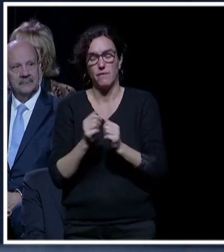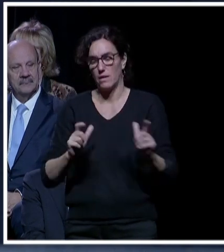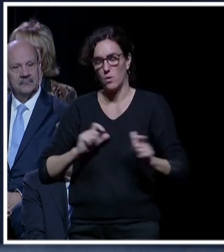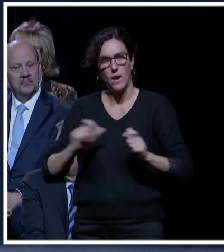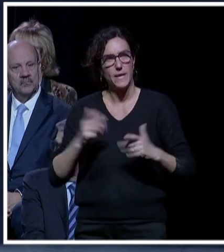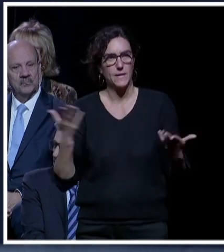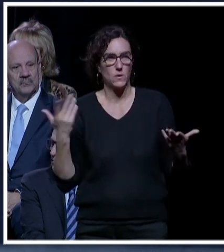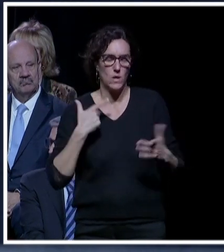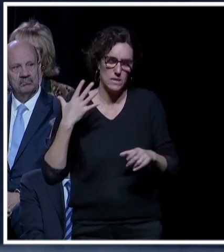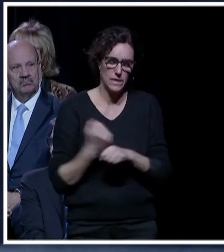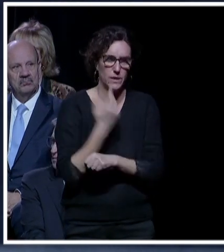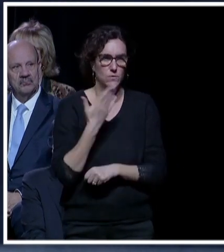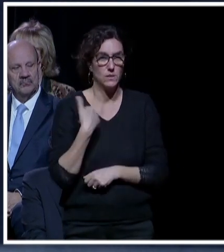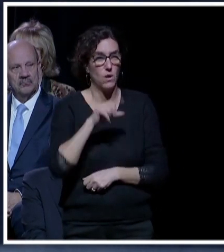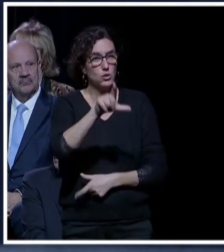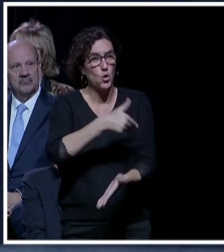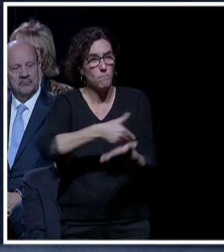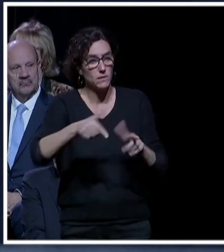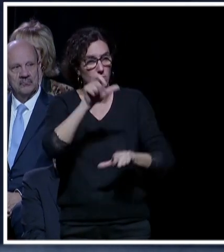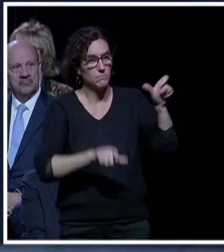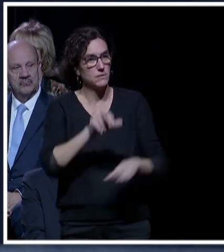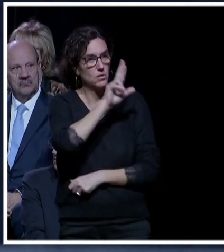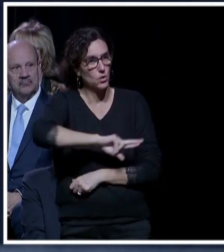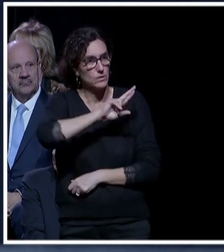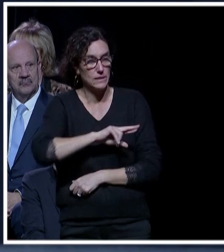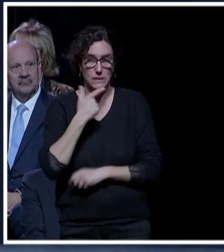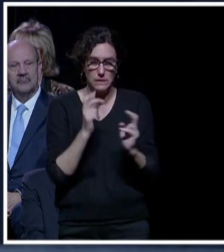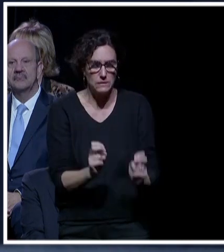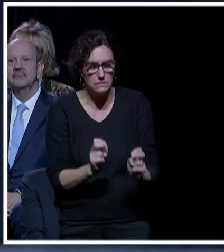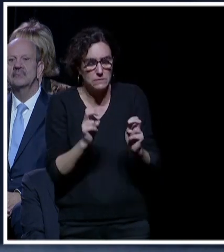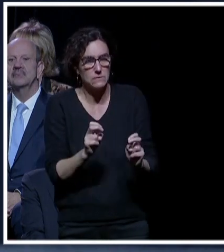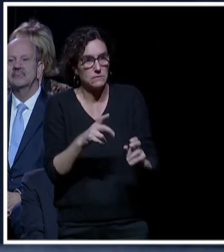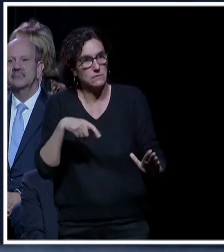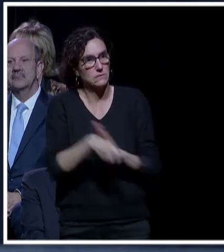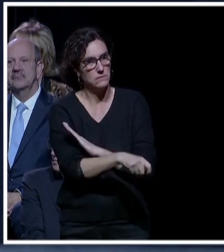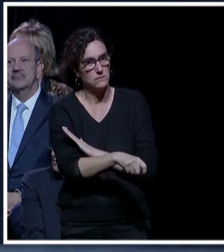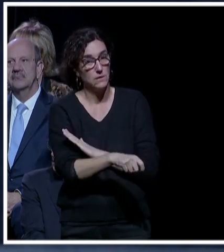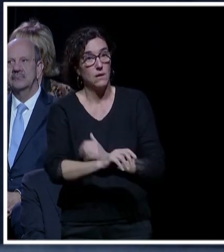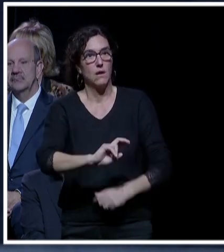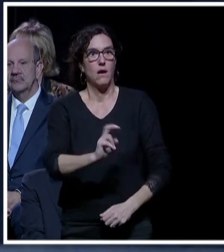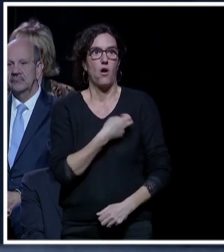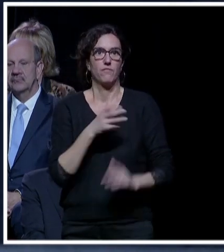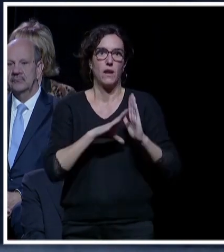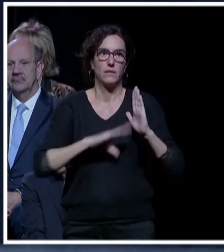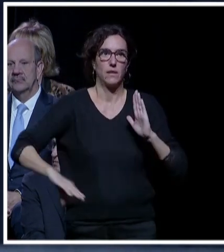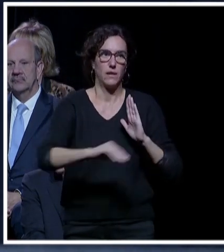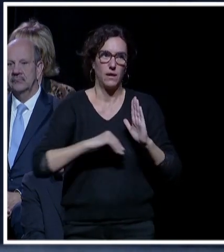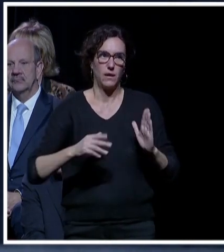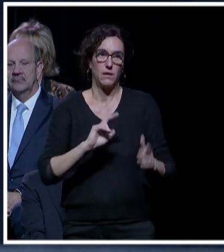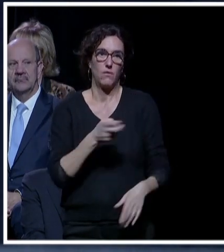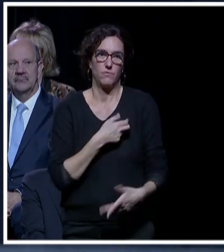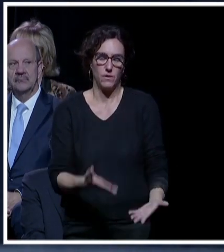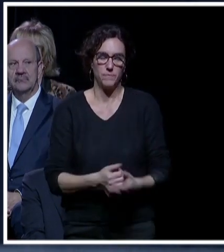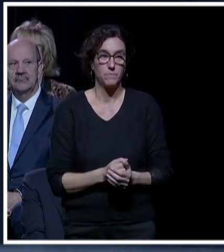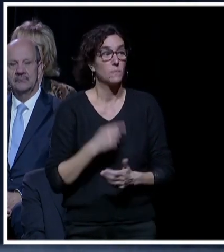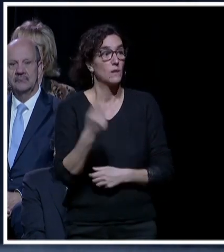pensions pour près de 2 millions de retraités. Le décret est enfin paru, il était temps. C'est en pensant à la France et à notre